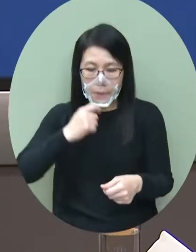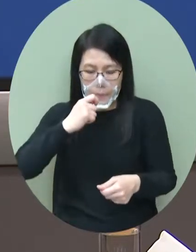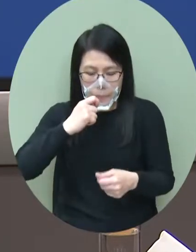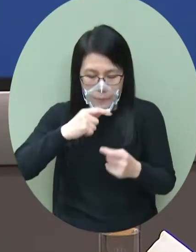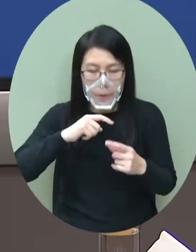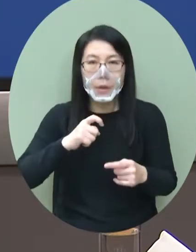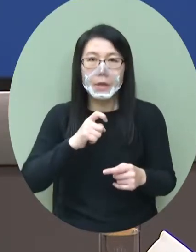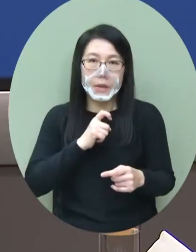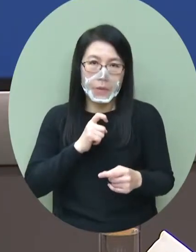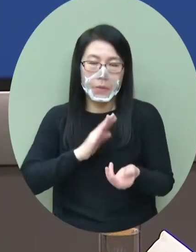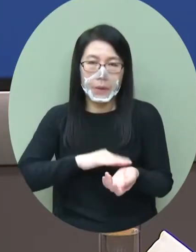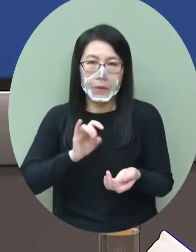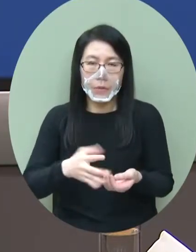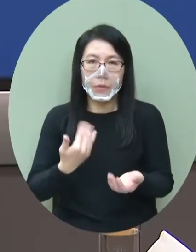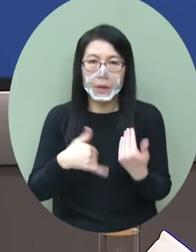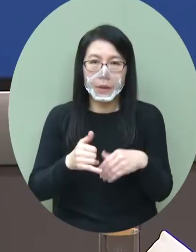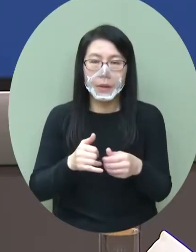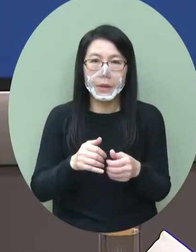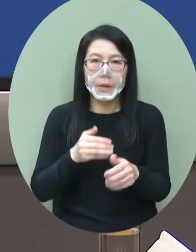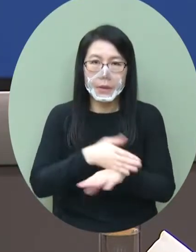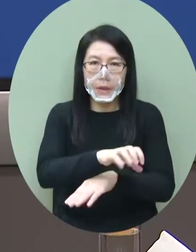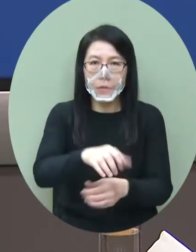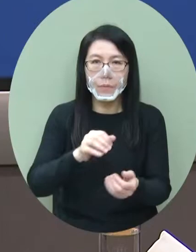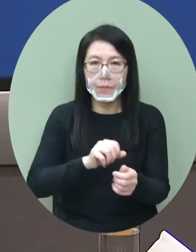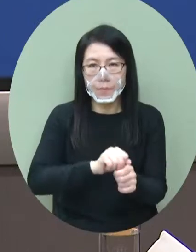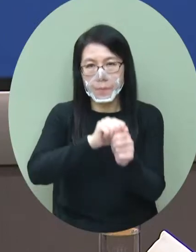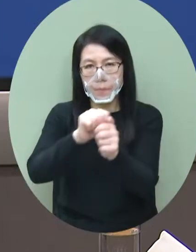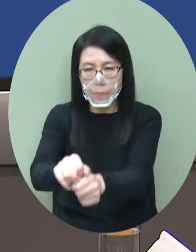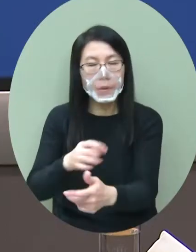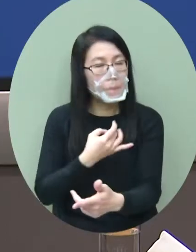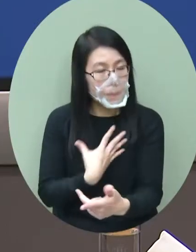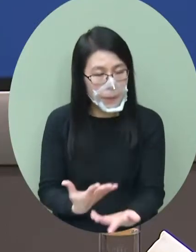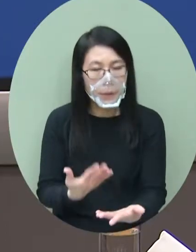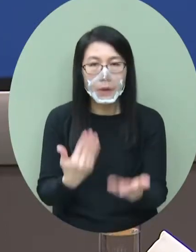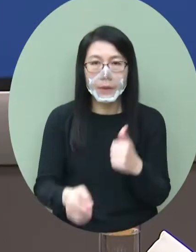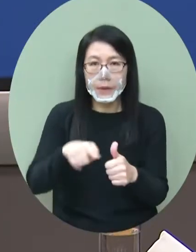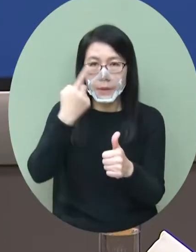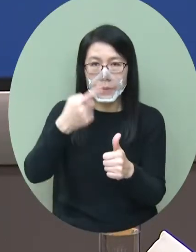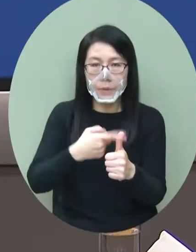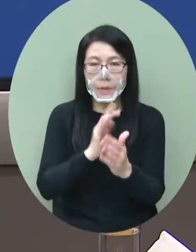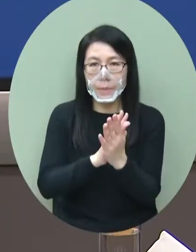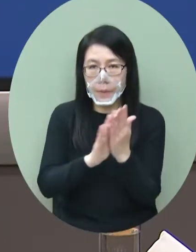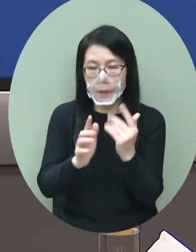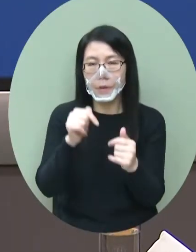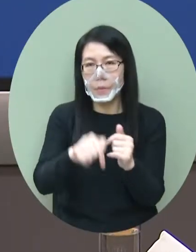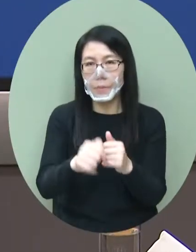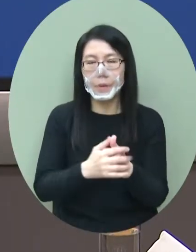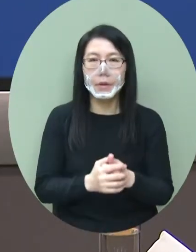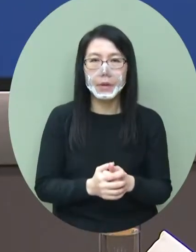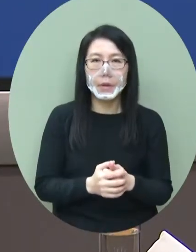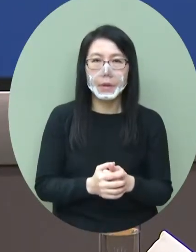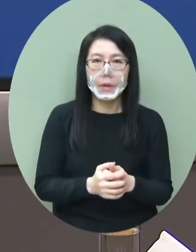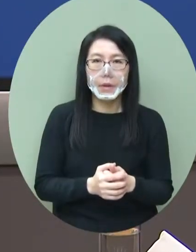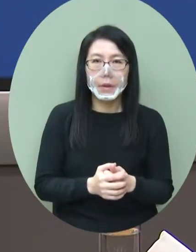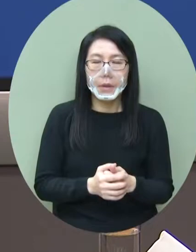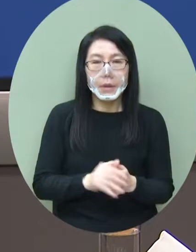测阳性还没有进入社区隔离设施，或者在优先